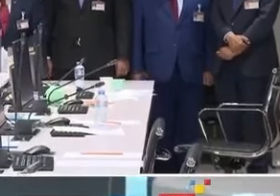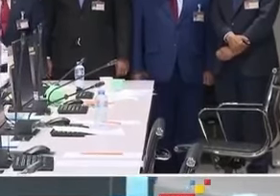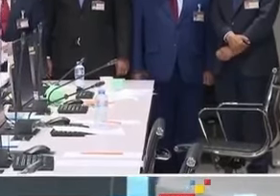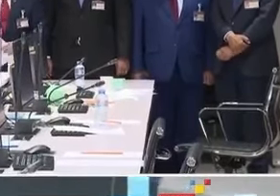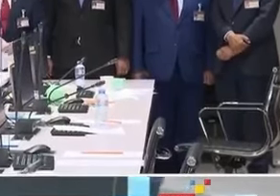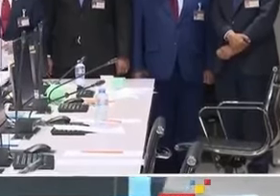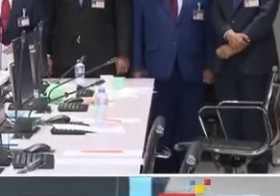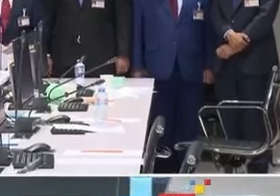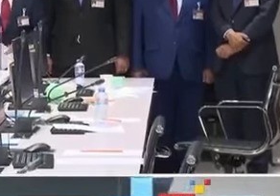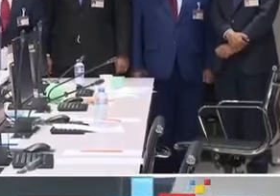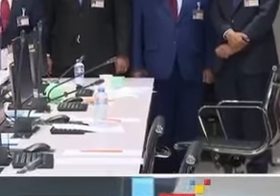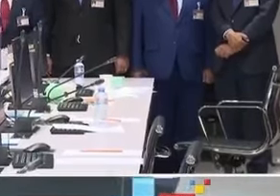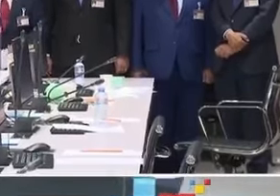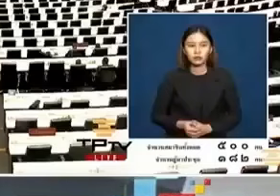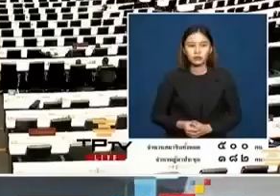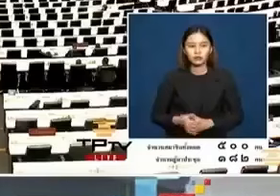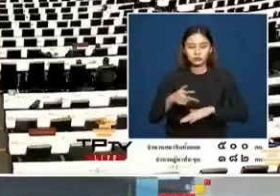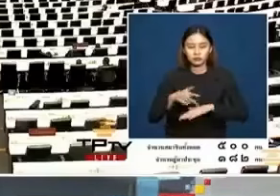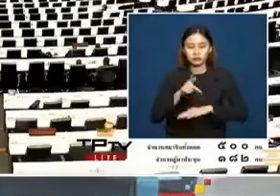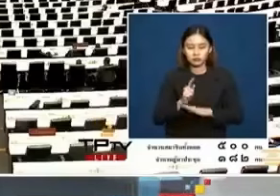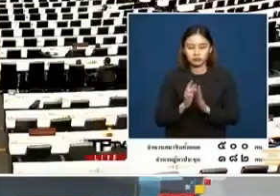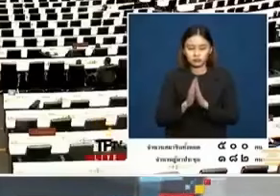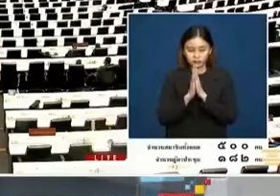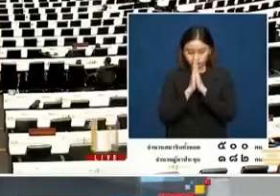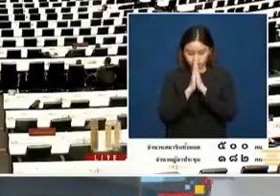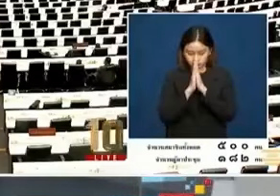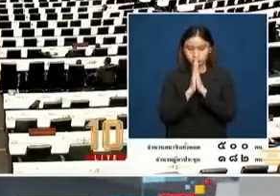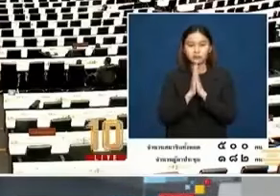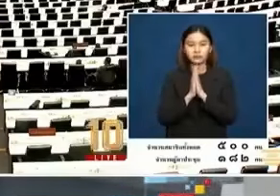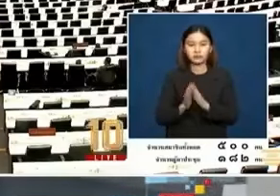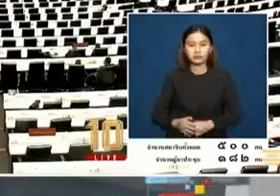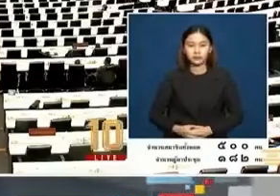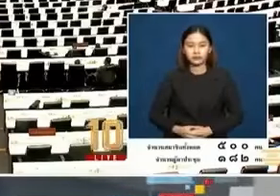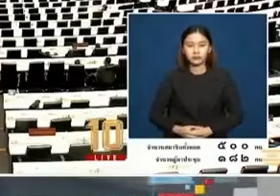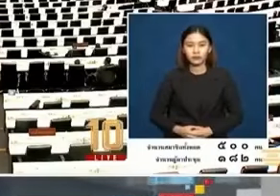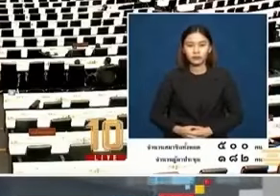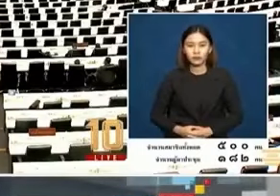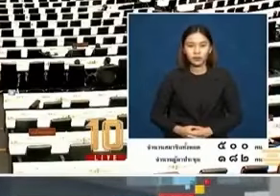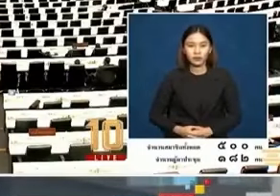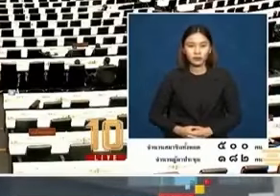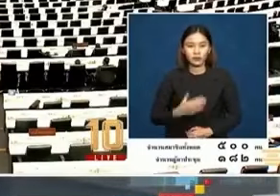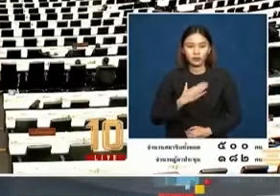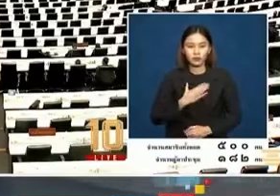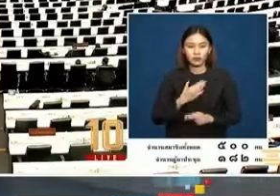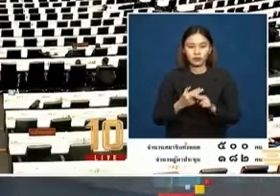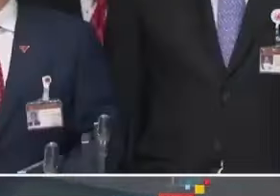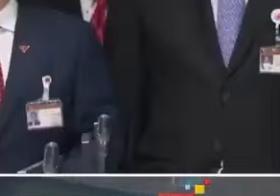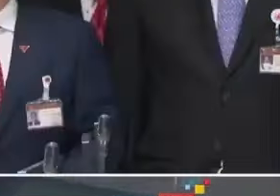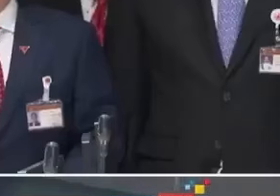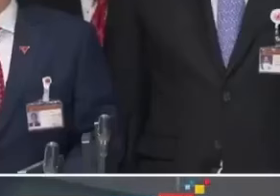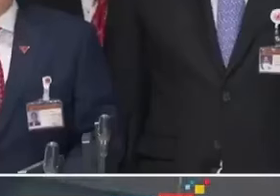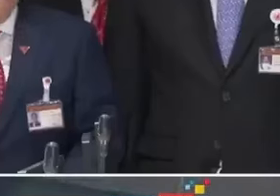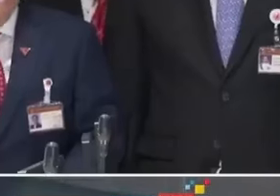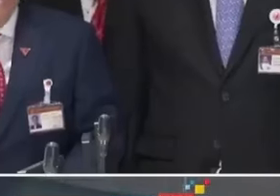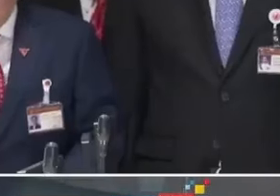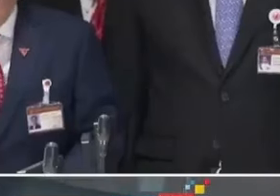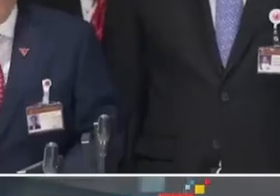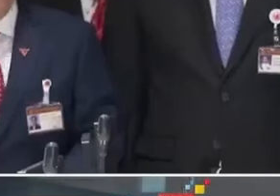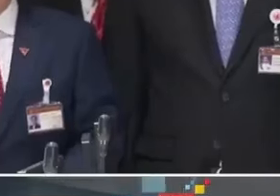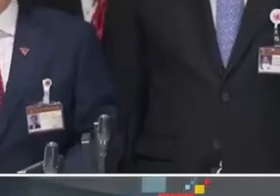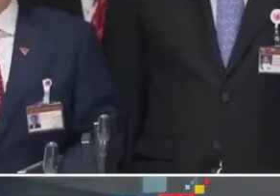ปรายเลยแต่ถ้ามีข้อมูลหนักแน่นนะไม่ไว้วางใจไปเลยยื่นถอดถอน ใช่ นะเพราะเห็นเวลาโพสต์เวลา